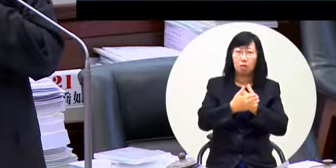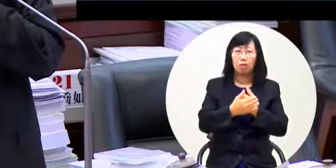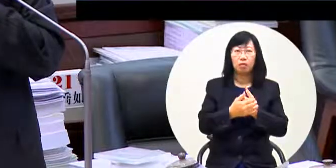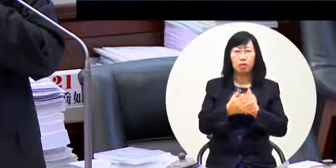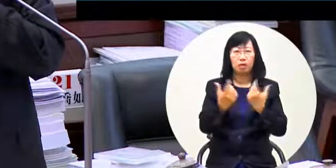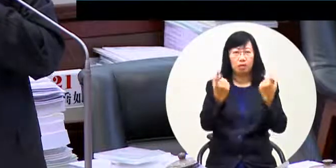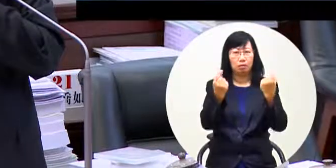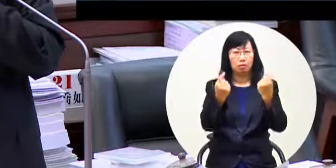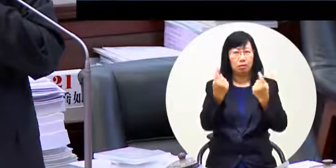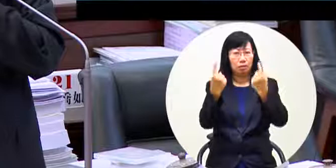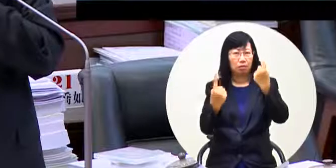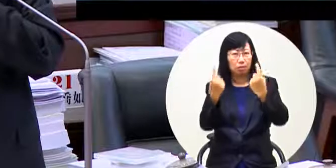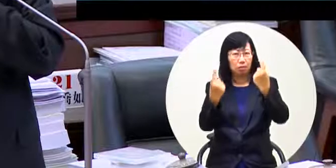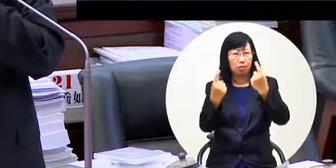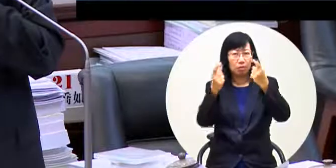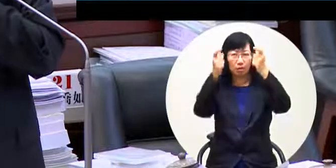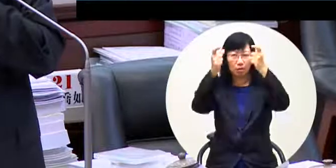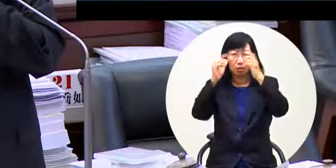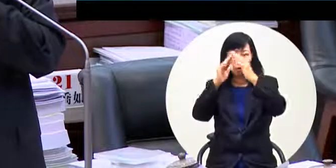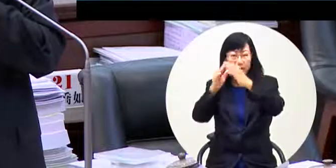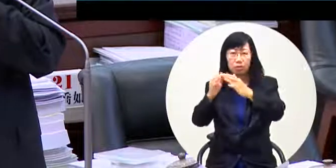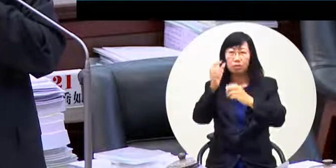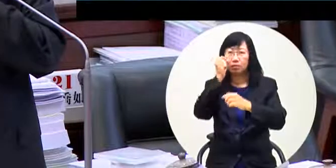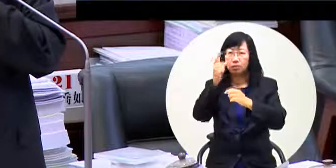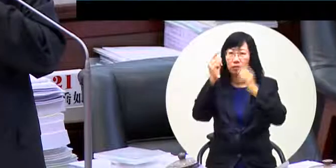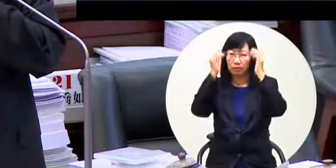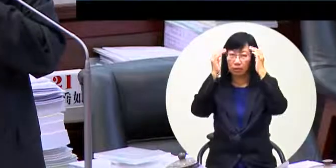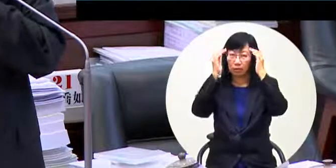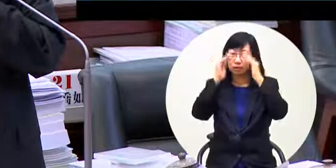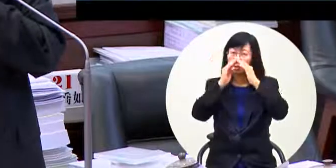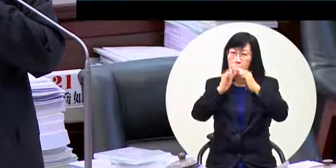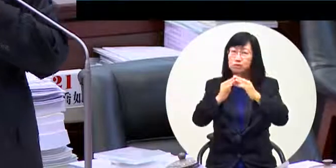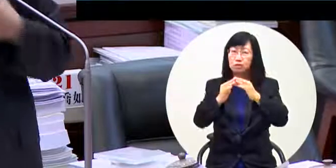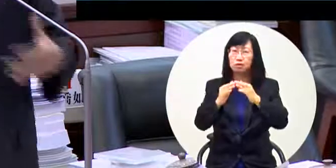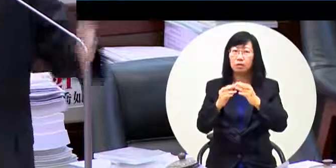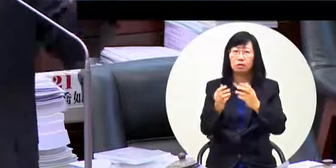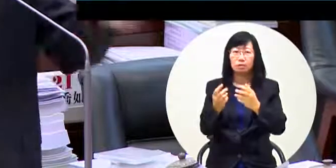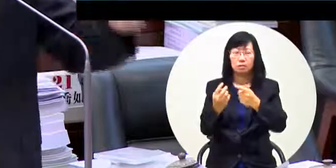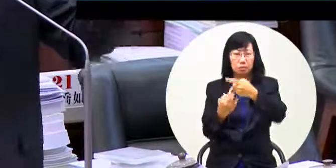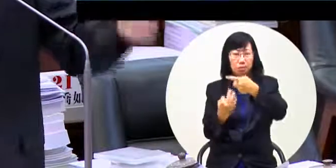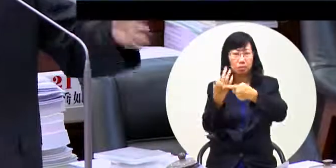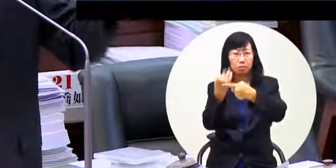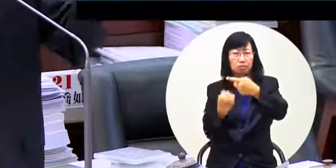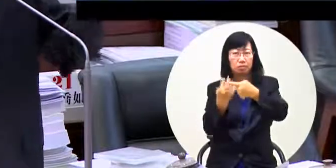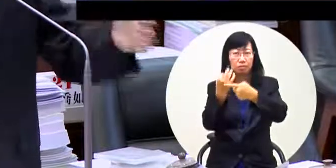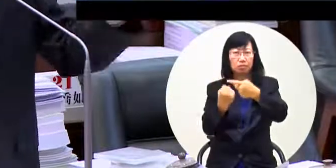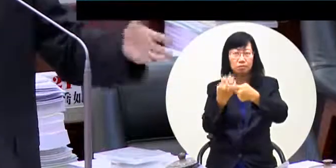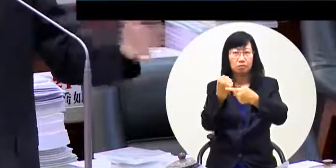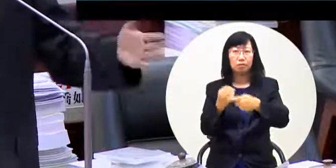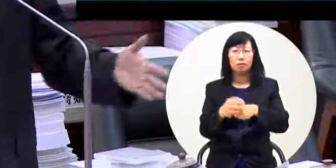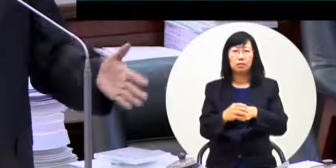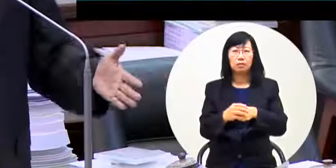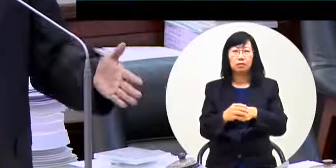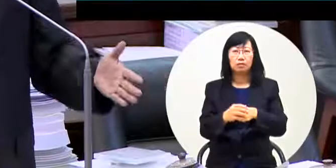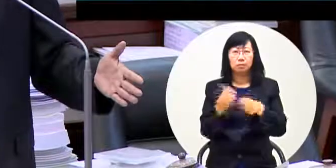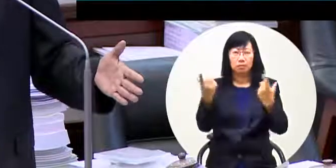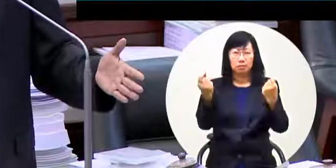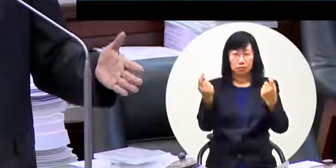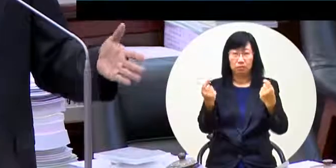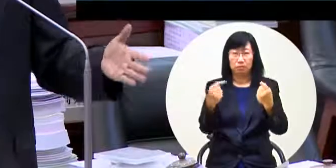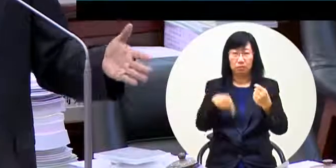台南市安尼的比例，对我们同样生在台湾这个土地里